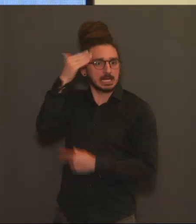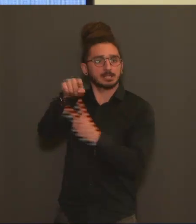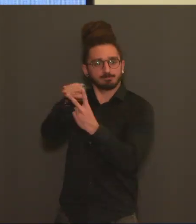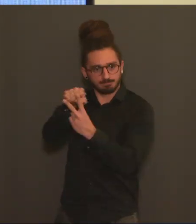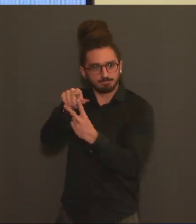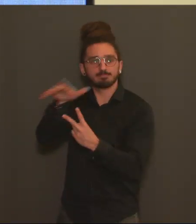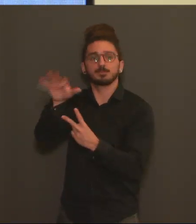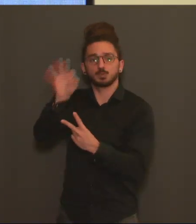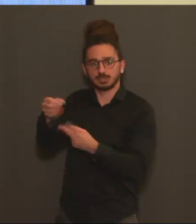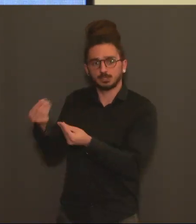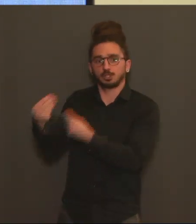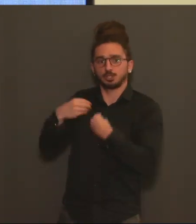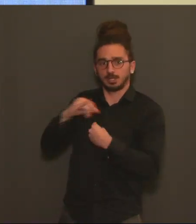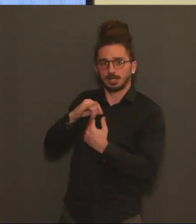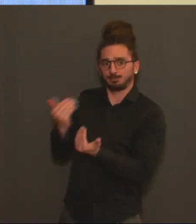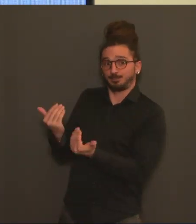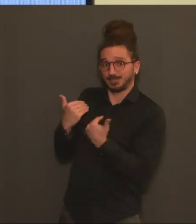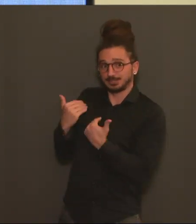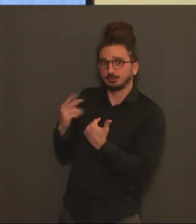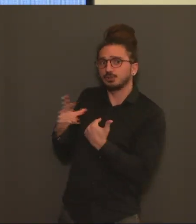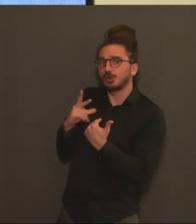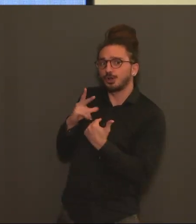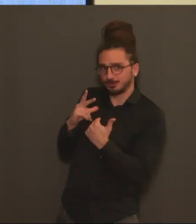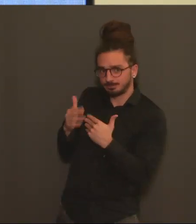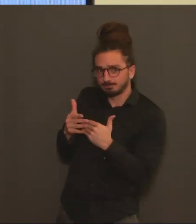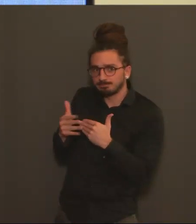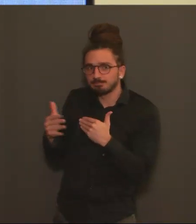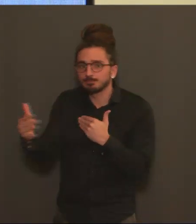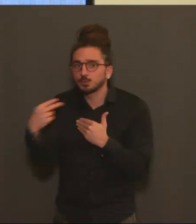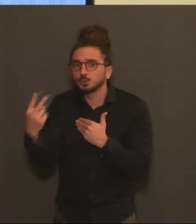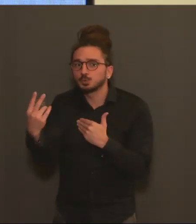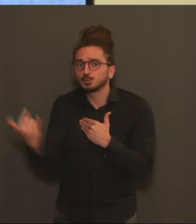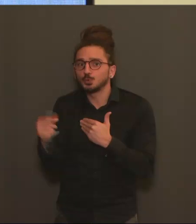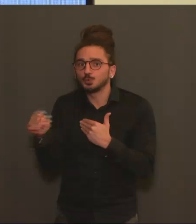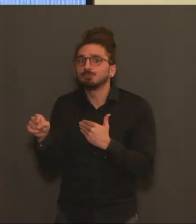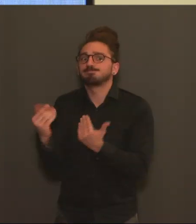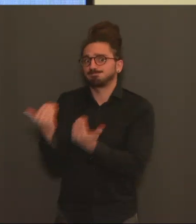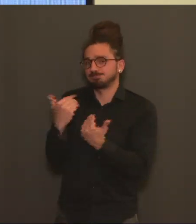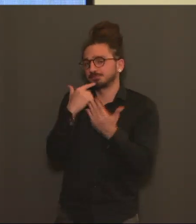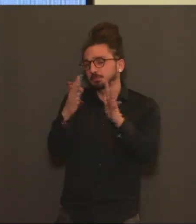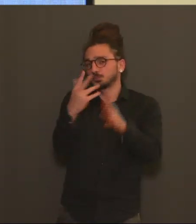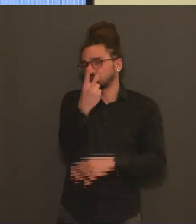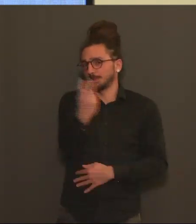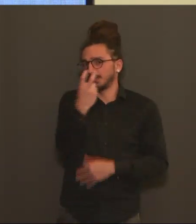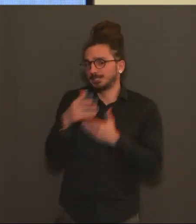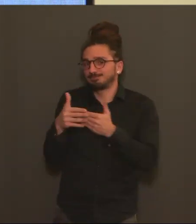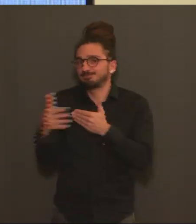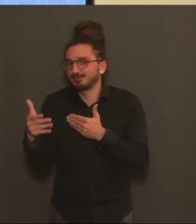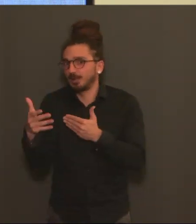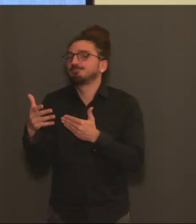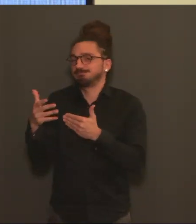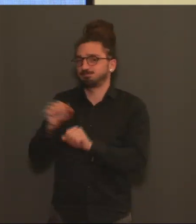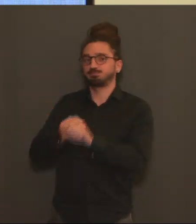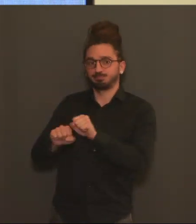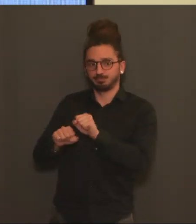bout d'une douzaine de jours, disons à peu près au bout de 2 semaines, de 14 jours. Que pendant le temps qui s'écoule